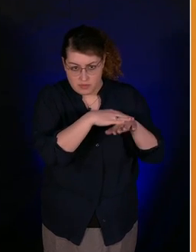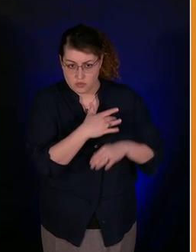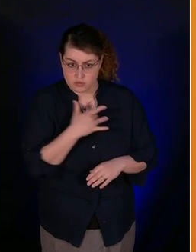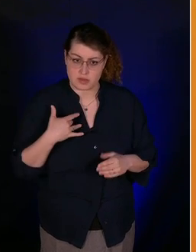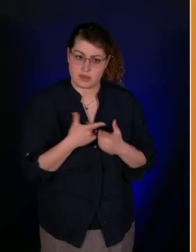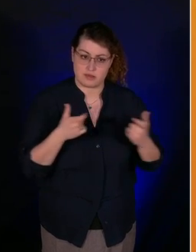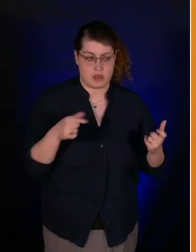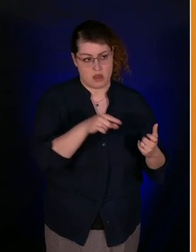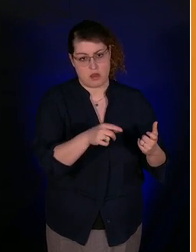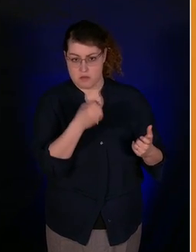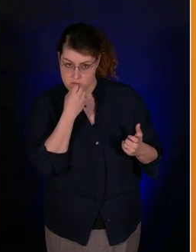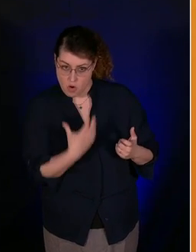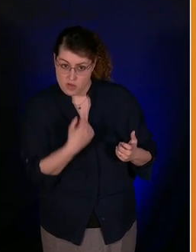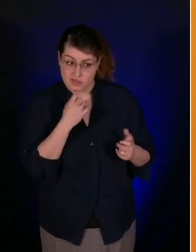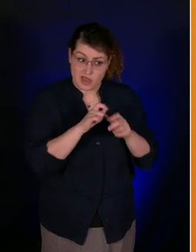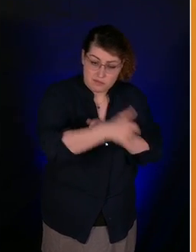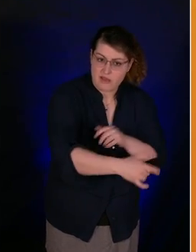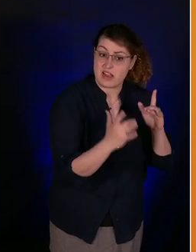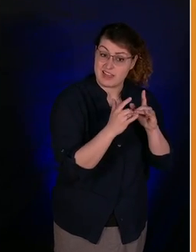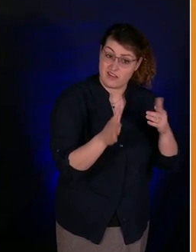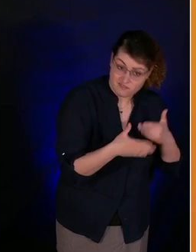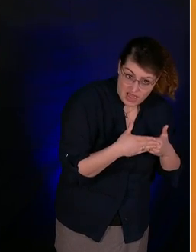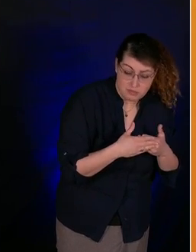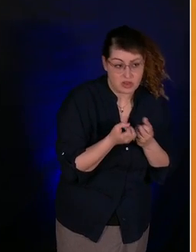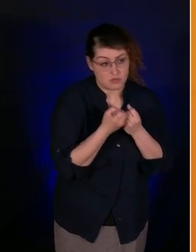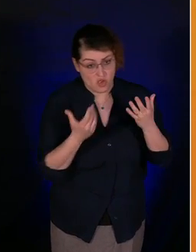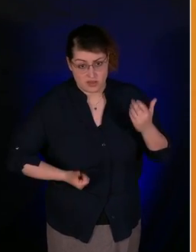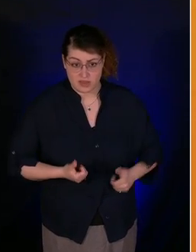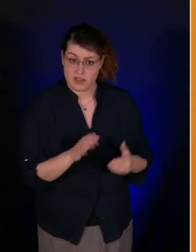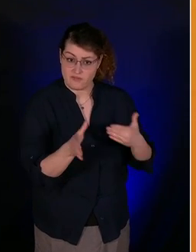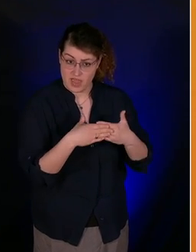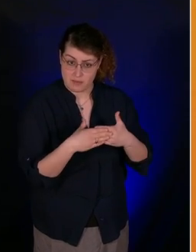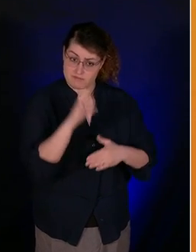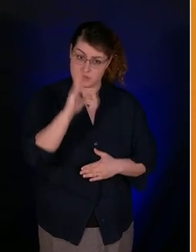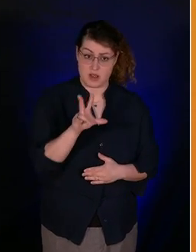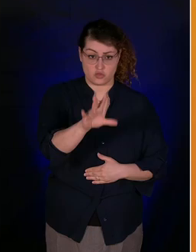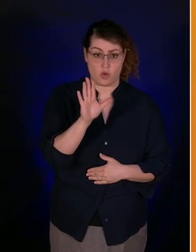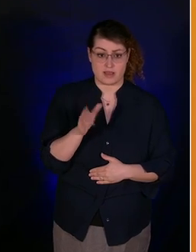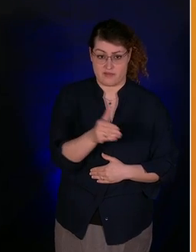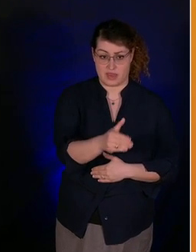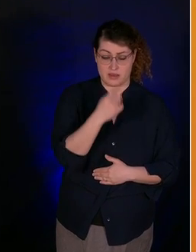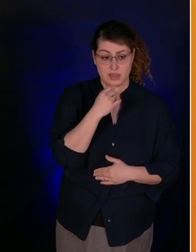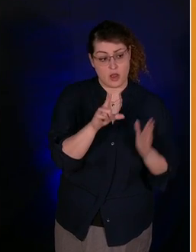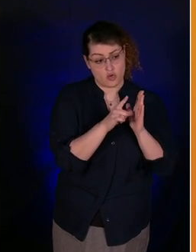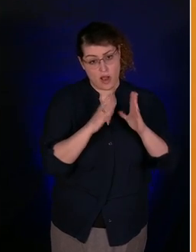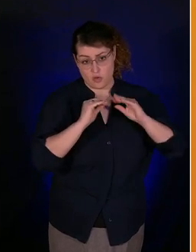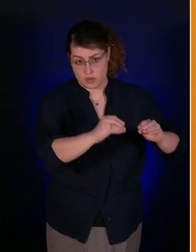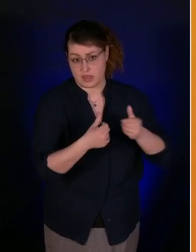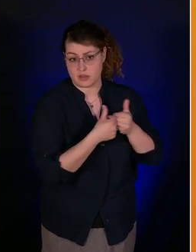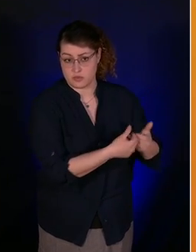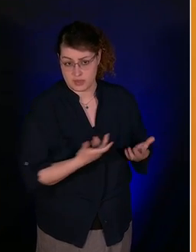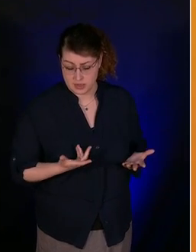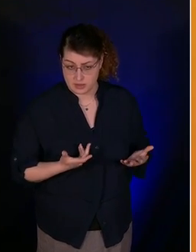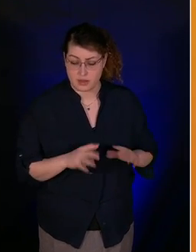de nouvelles fermetures de lits et de services à compter du 3 avril, date de la mise en place de cette loi. Malgré